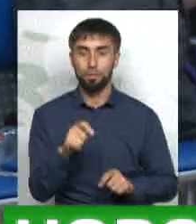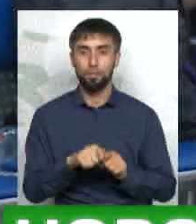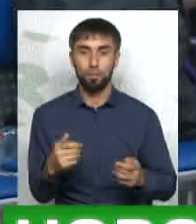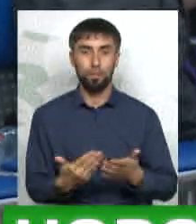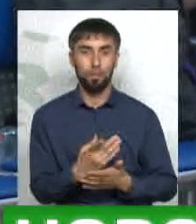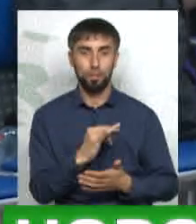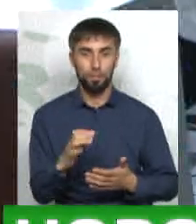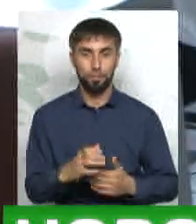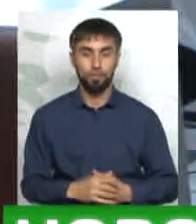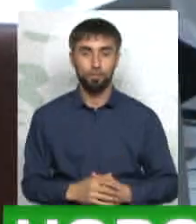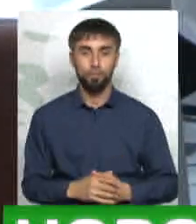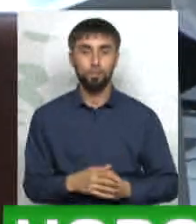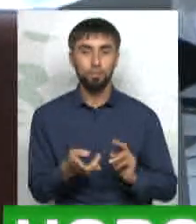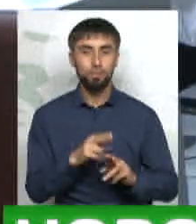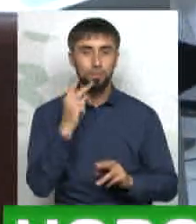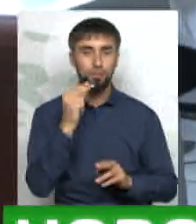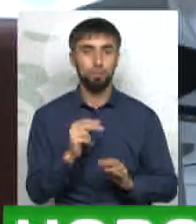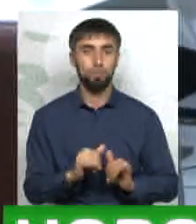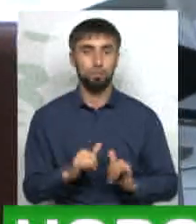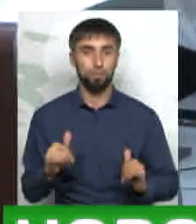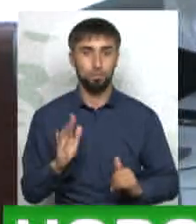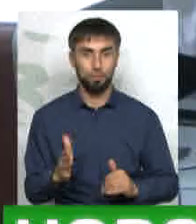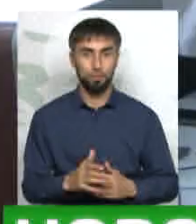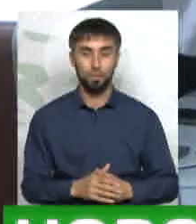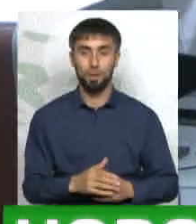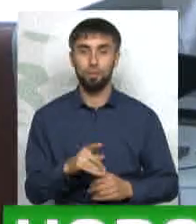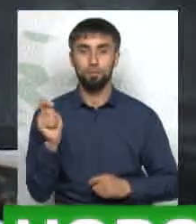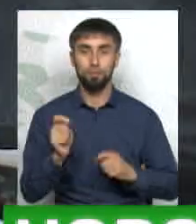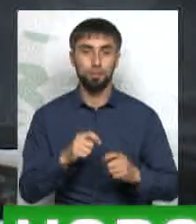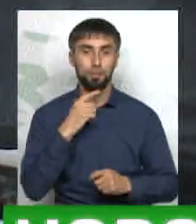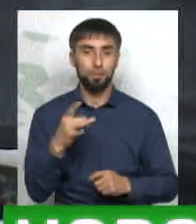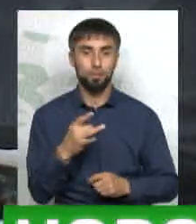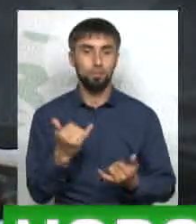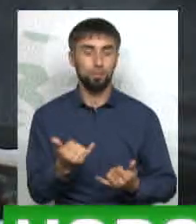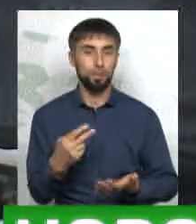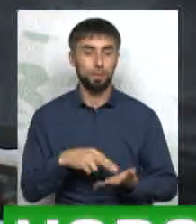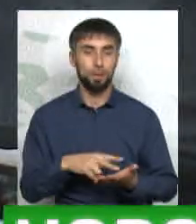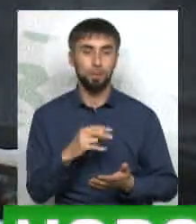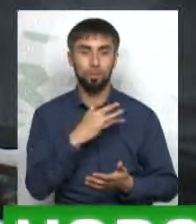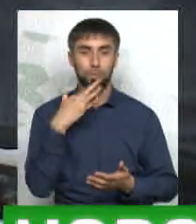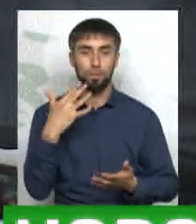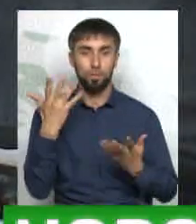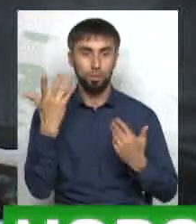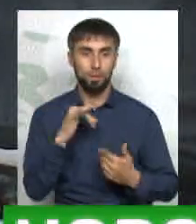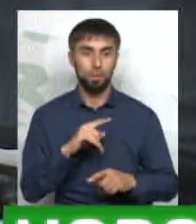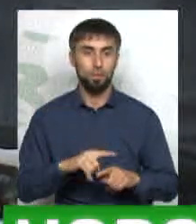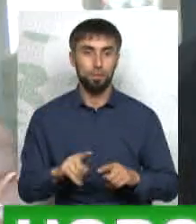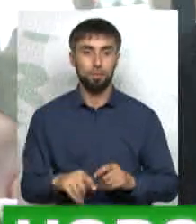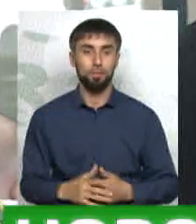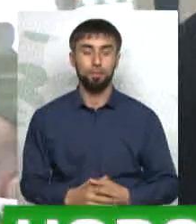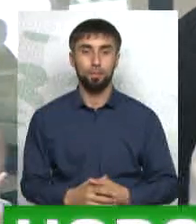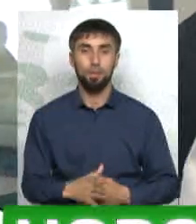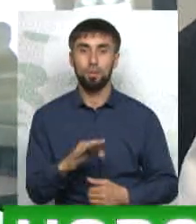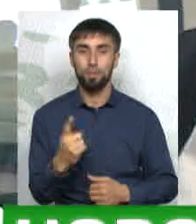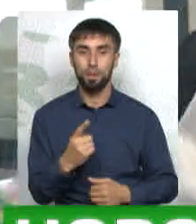новых авиасообщений это число намного увеличится. Ведь приезжать в республику теперь станет намного комфортнее и быстрее.